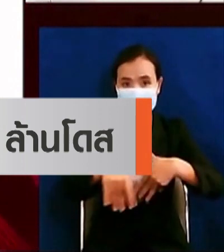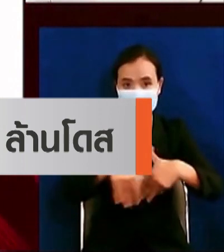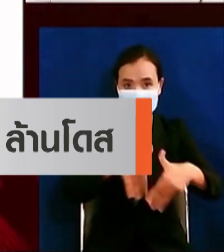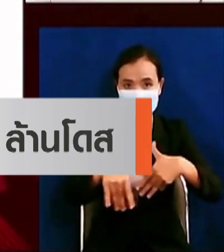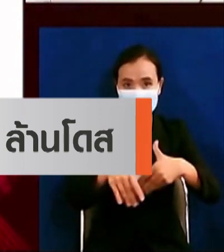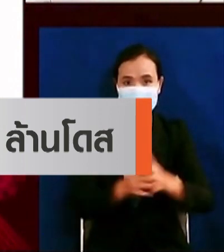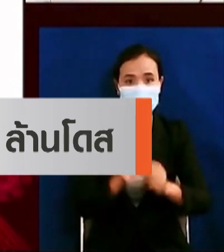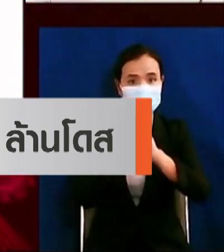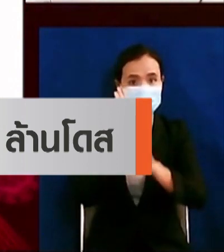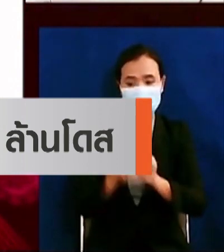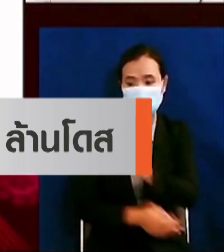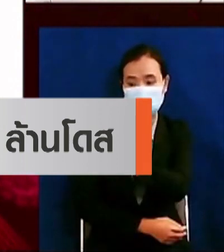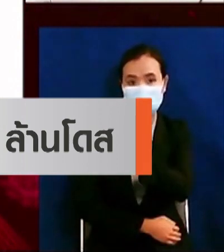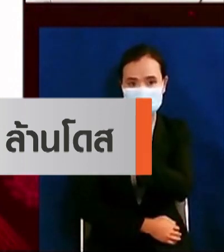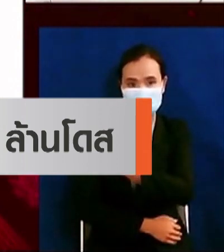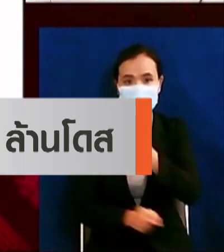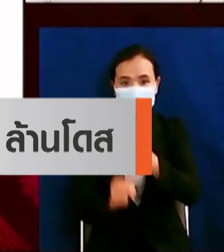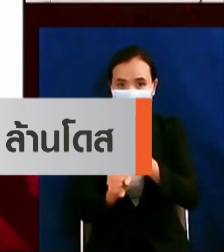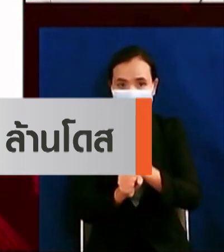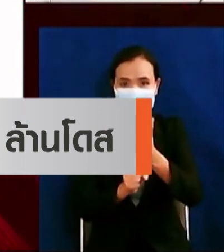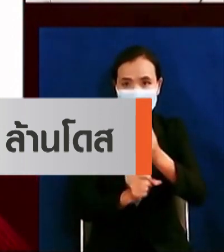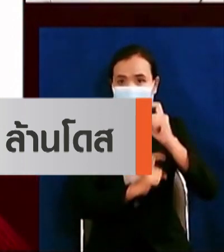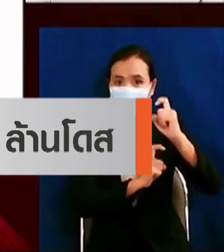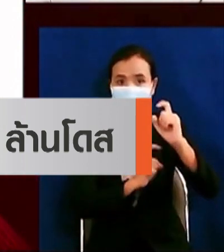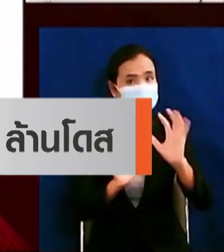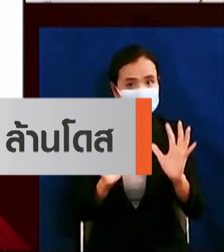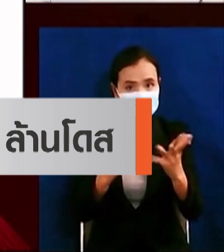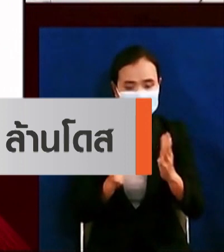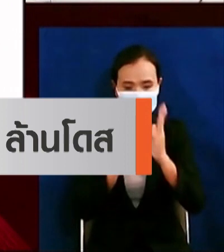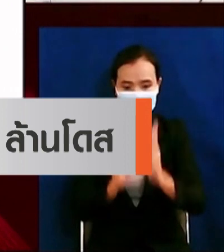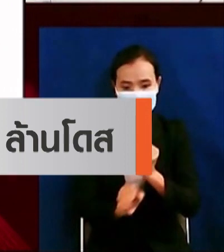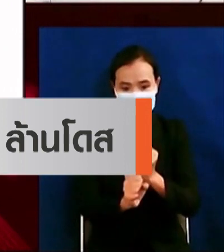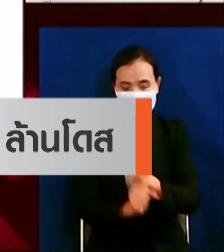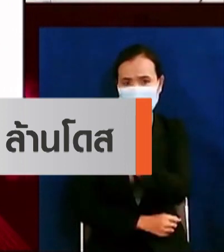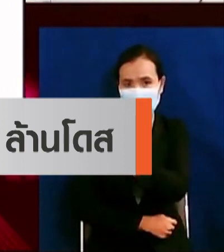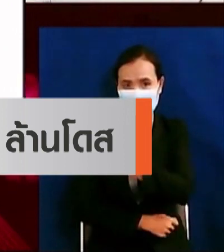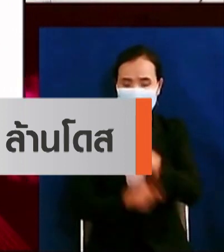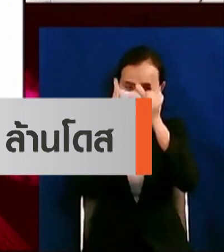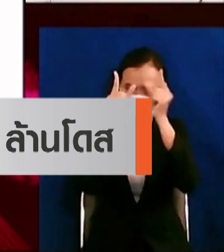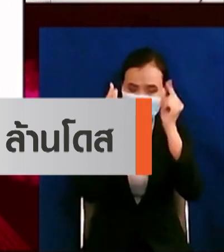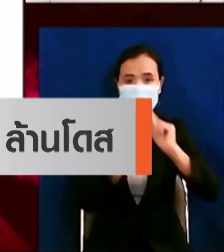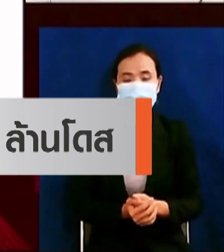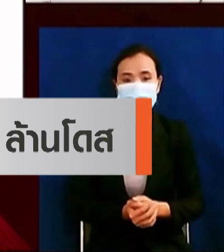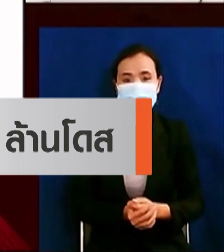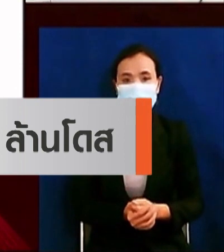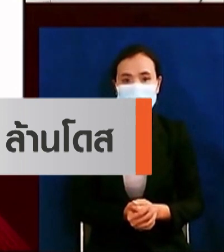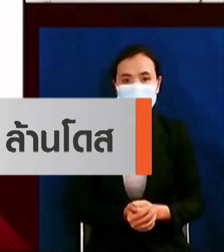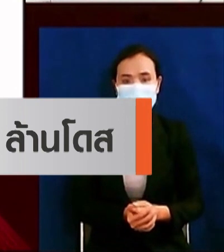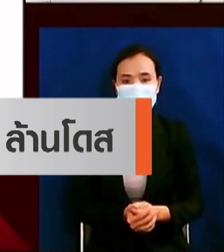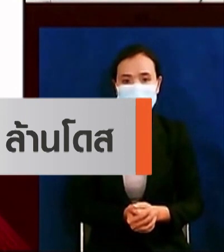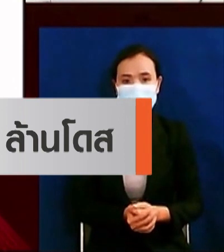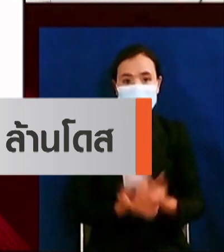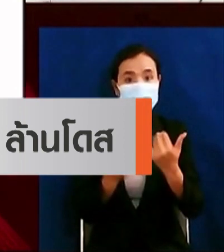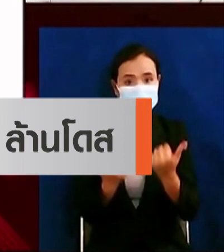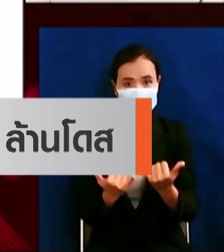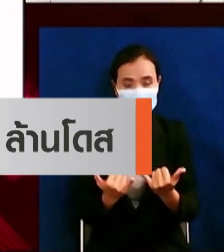นนะเพราะ1คนก็ต้องใช้2โดสก็เป็น100ล้านโดสนั่นเองโดยขณะนี้ไทยจัดหาวัคซีนได้แล้ว